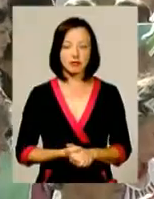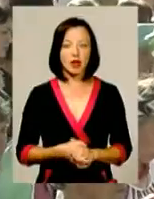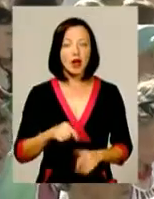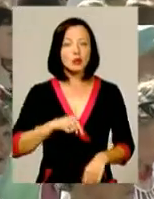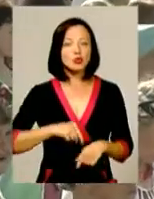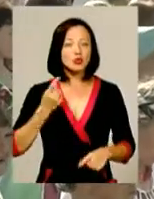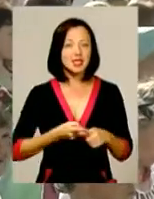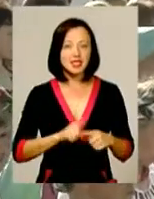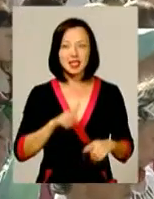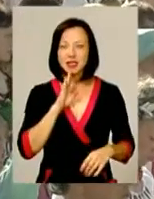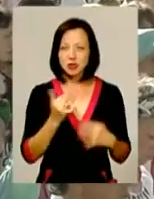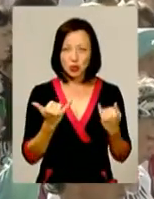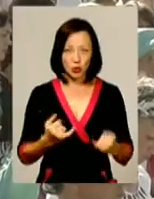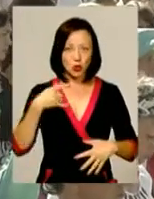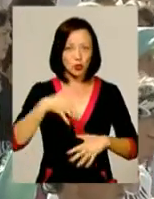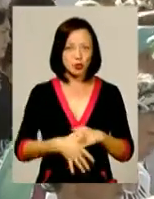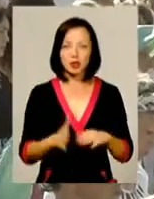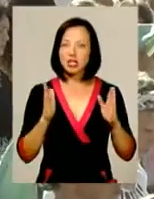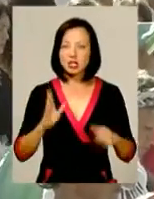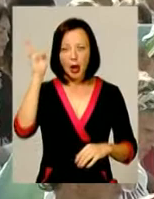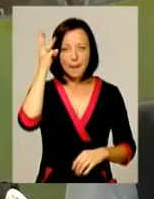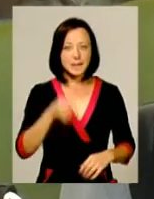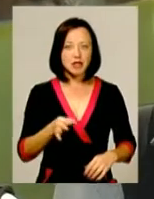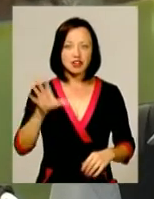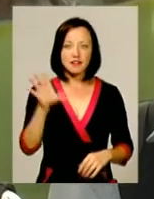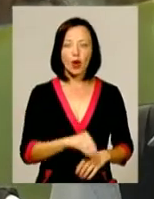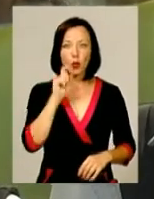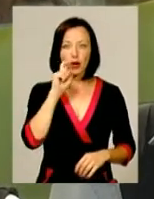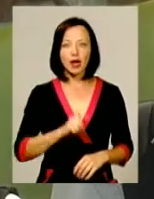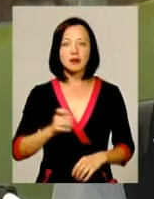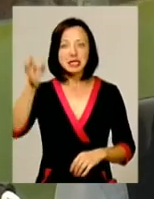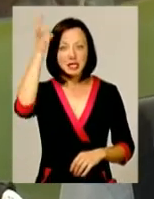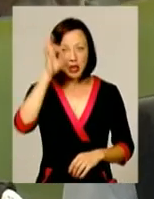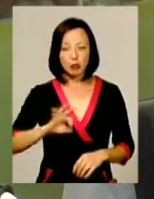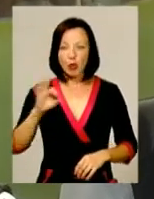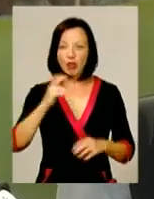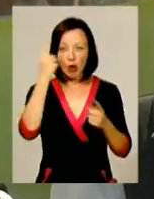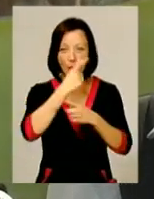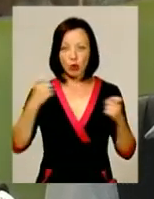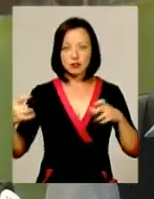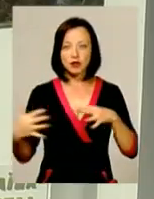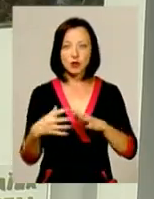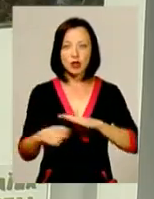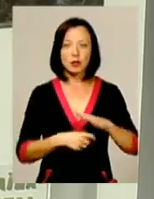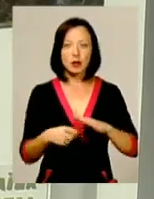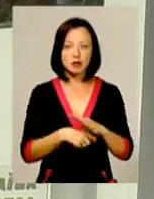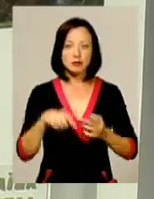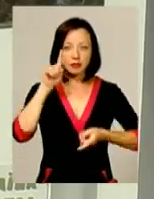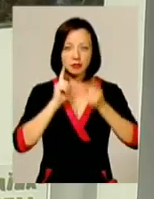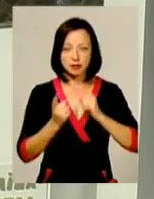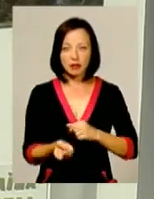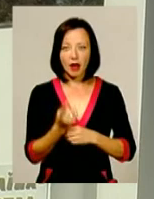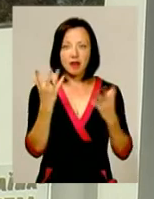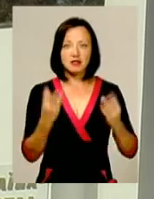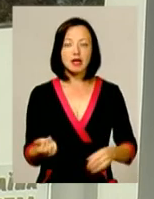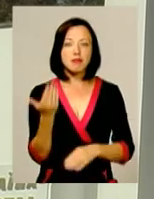Почуття цієї дівчини сьогодні розуміє не лише Хмельниччина, а й вся Україна. Лише при згадці про неоголошену війну на Донбасі на очах бринять сльози. Тож